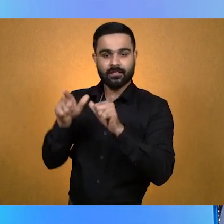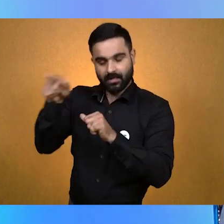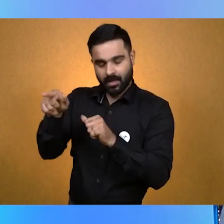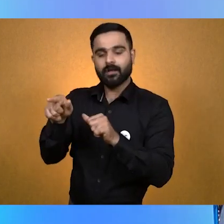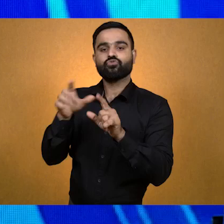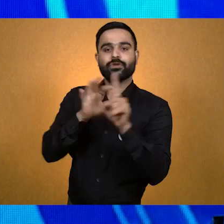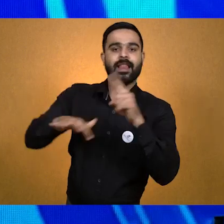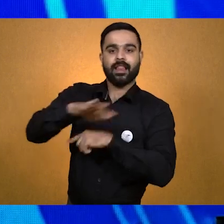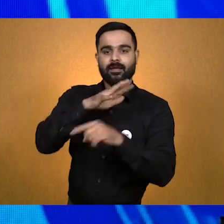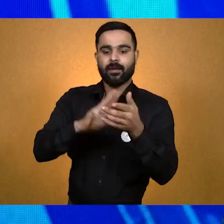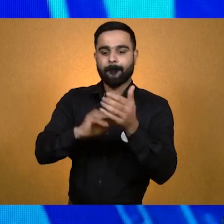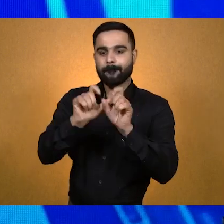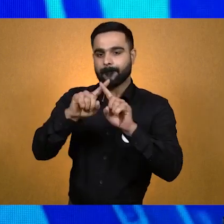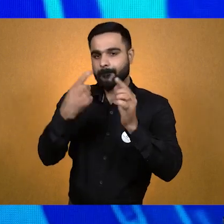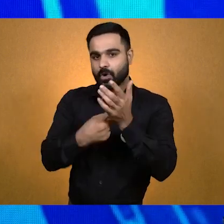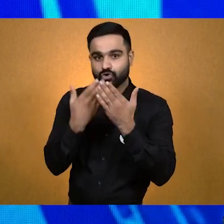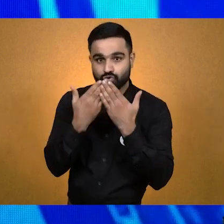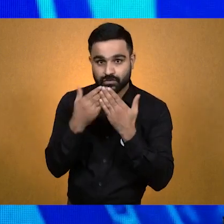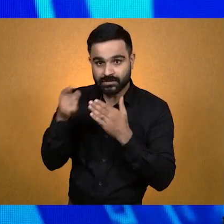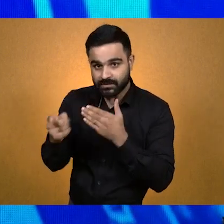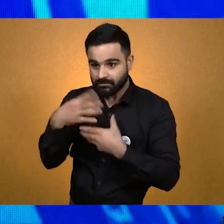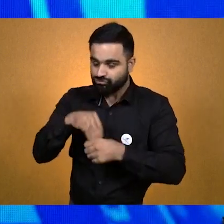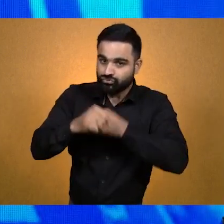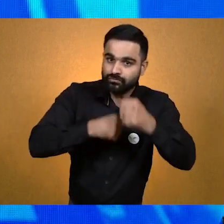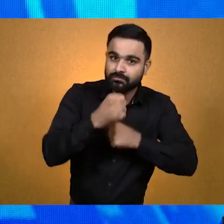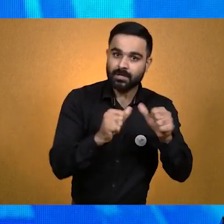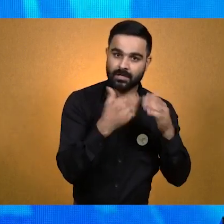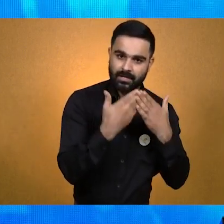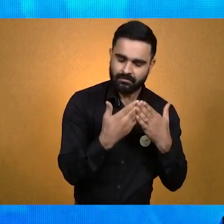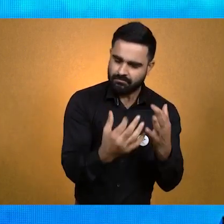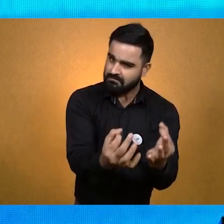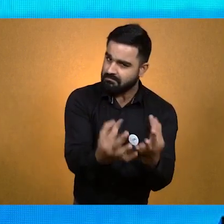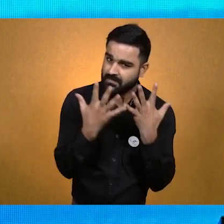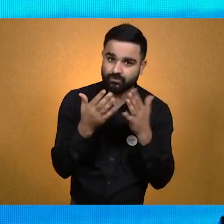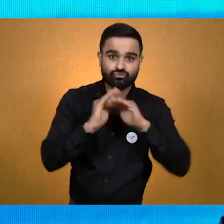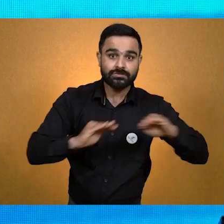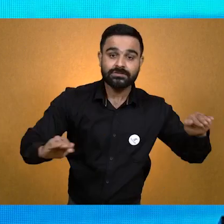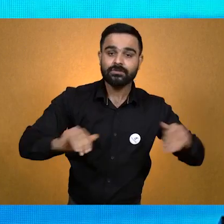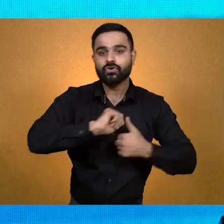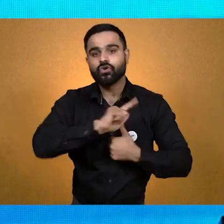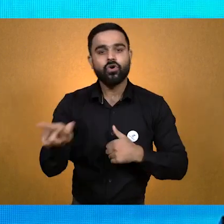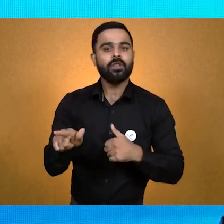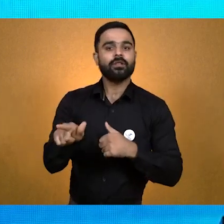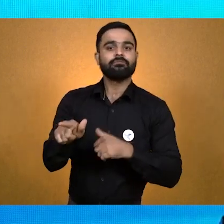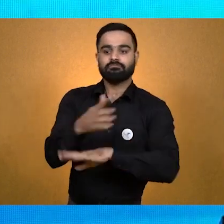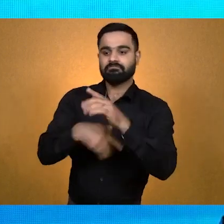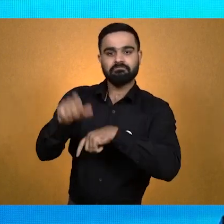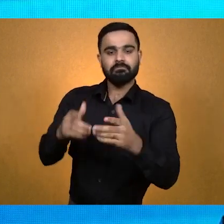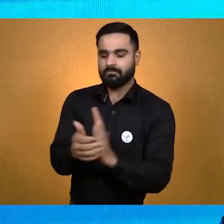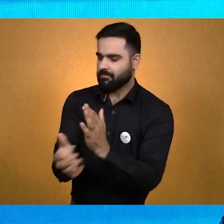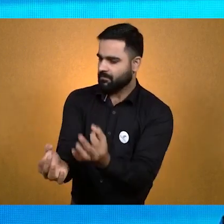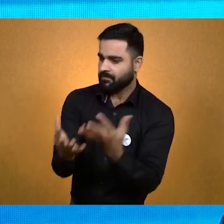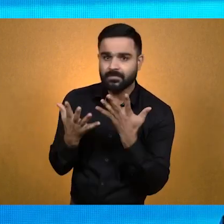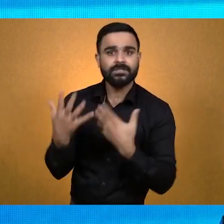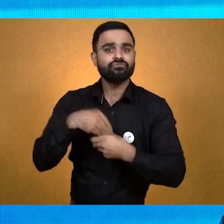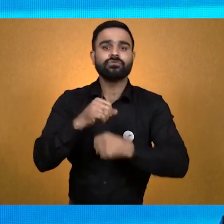हियर इन दिल्ली. द स्कूल हैज एन इंक्लूसिव स्पोर्ट्स एकेडमी, स्पोर्टेबिलिटी फॉर चिल्ड्रन ऑफ ऑल एप्टीट्यूड्स एंड एबिलिटीज